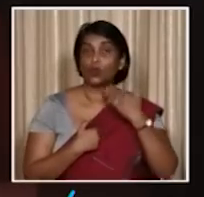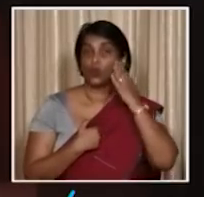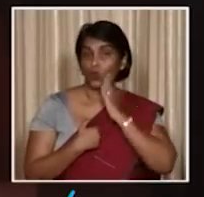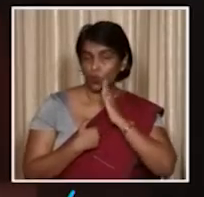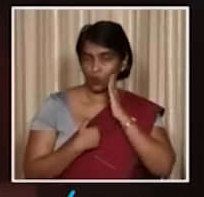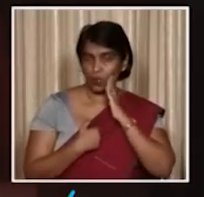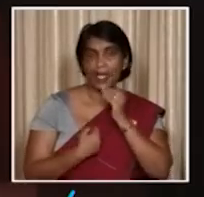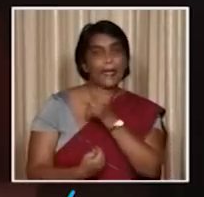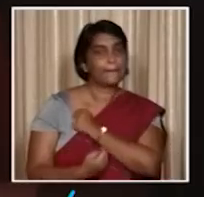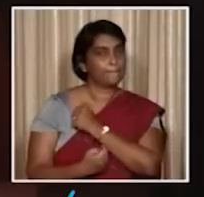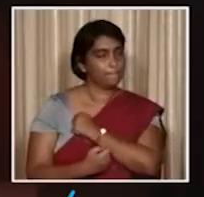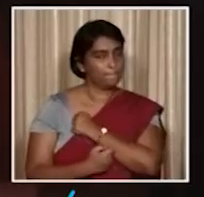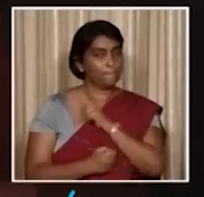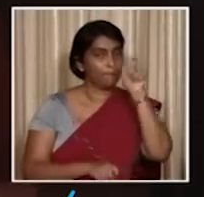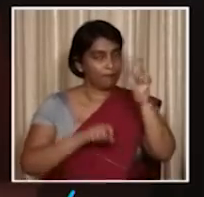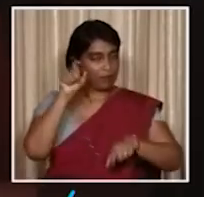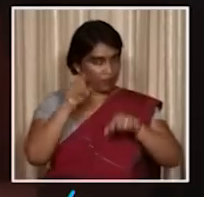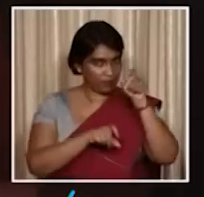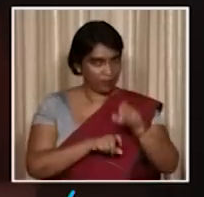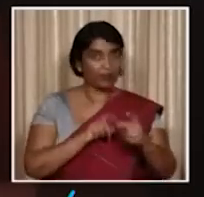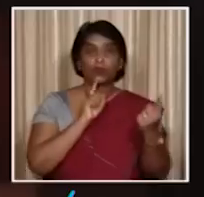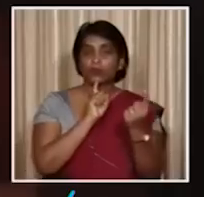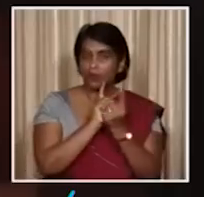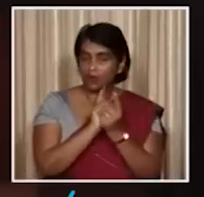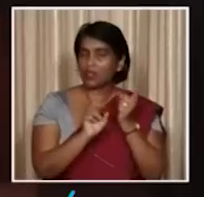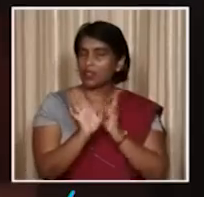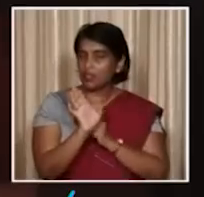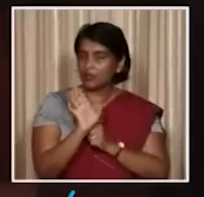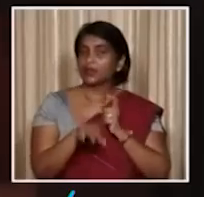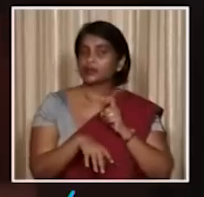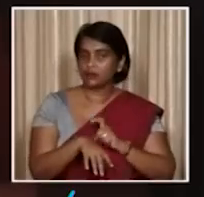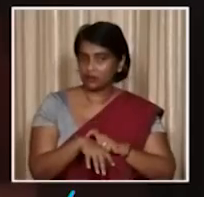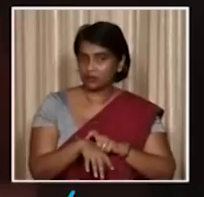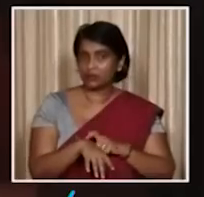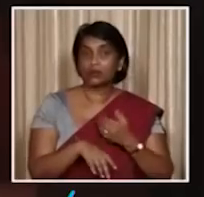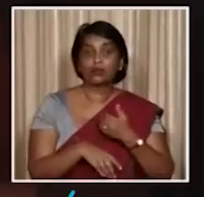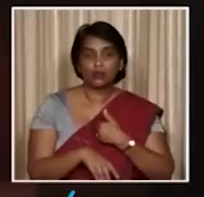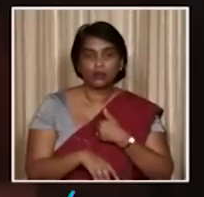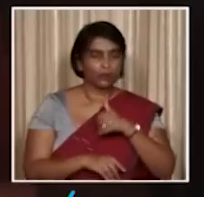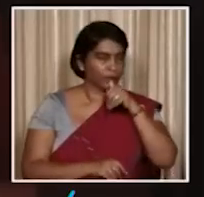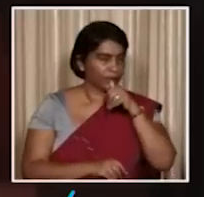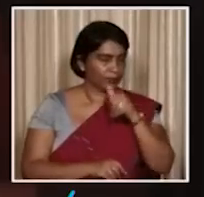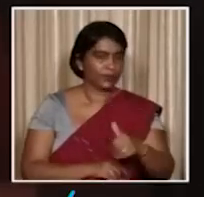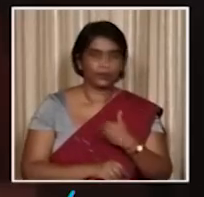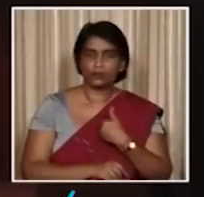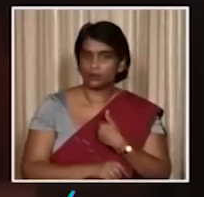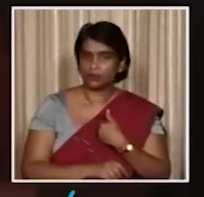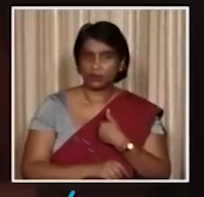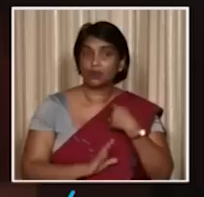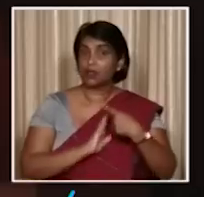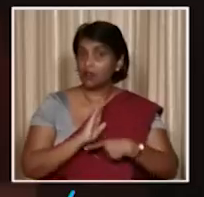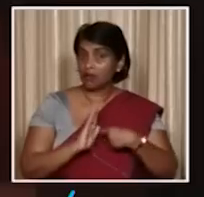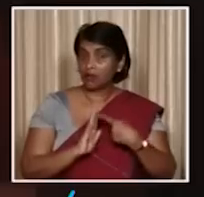විදේශීය තානාපතිවරුන් නියෝජිතින් හමු වුණු හැම අවස්ථාවකම අපි කිසිම දවසක